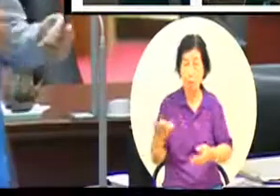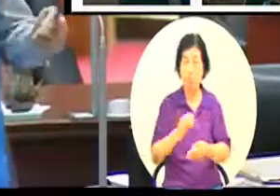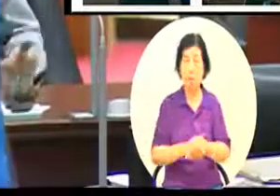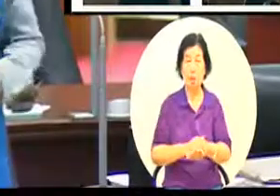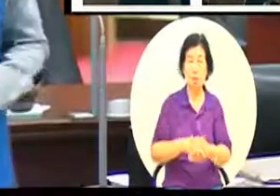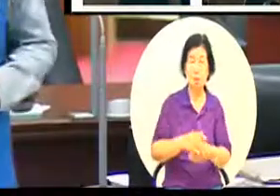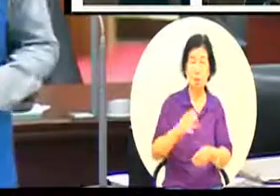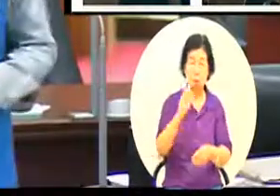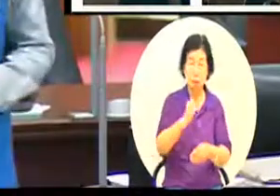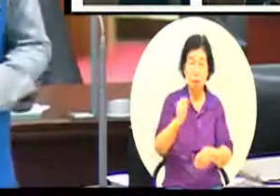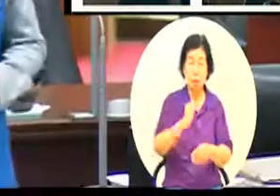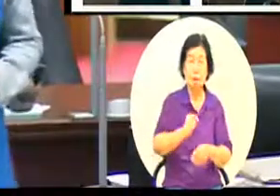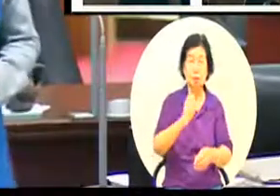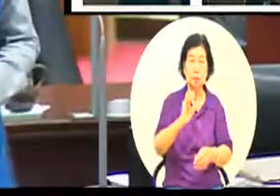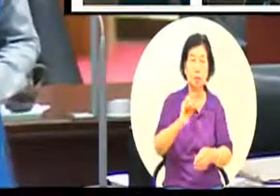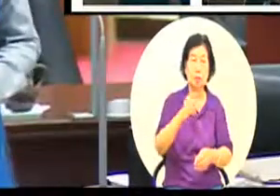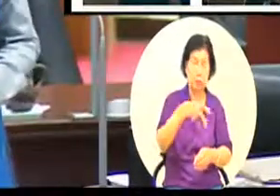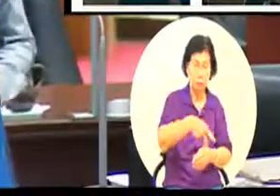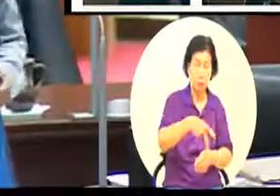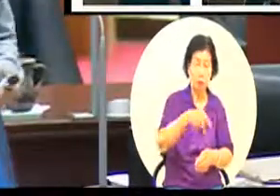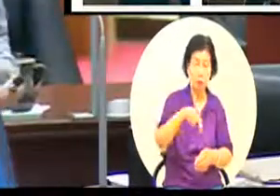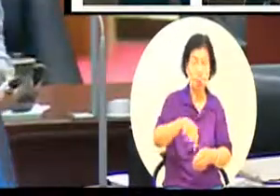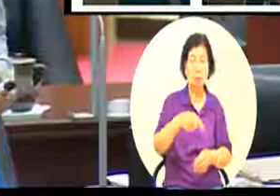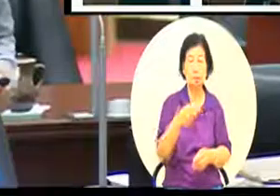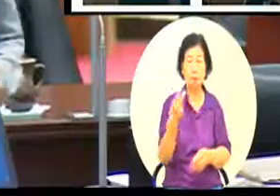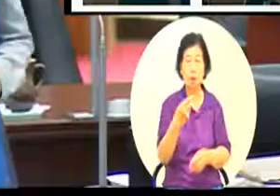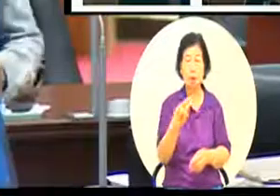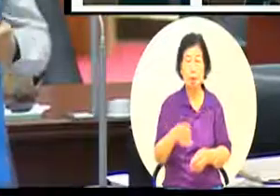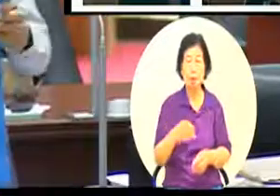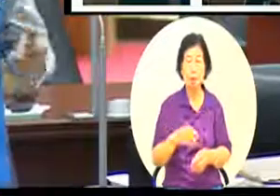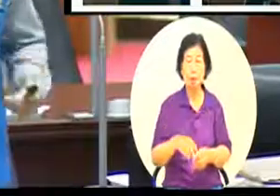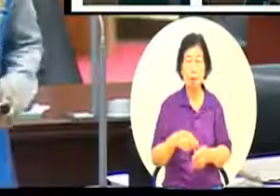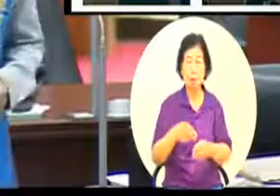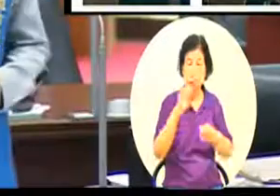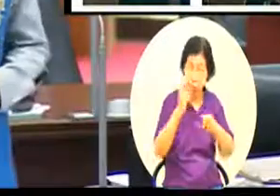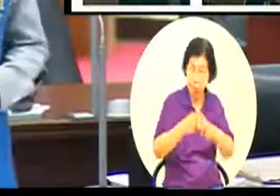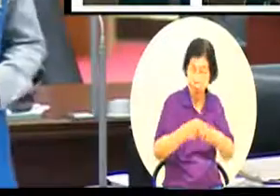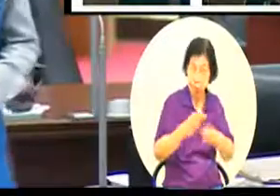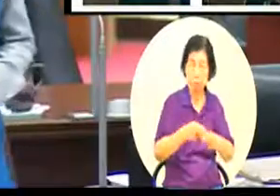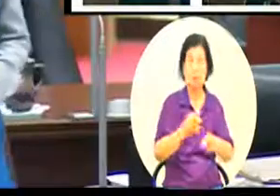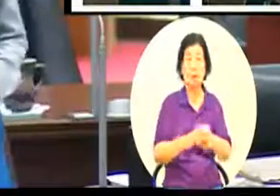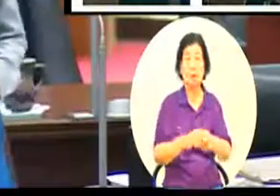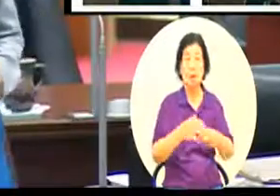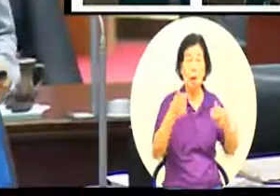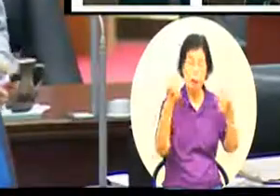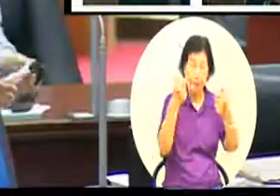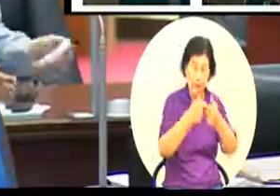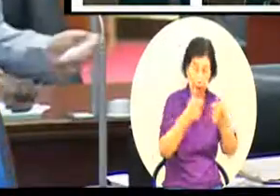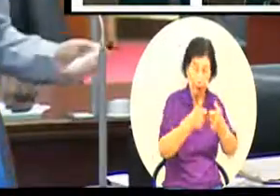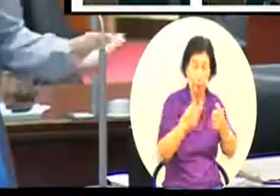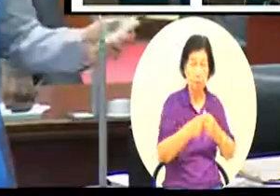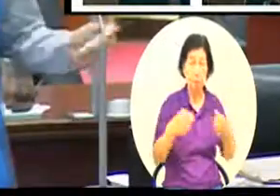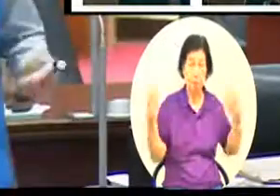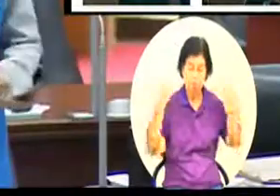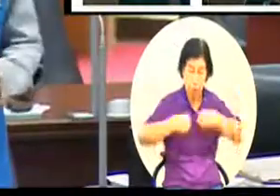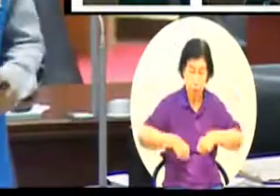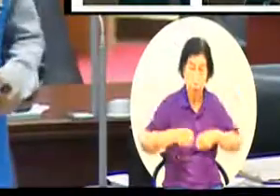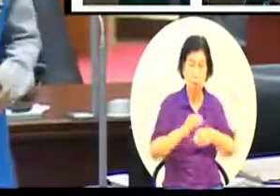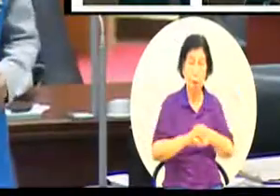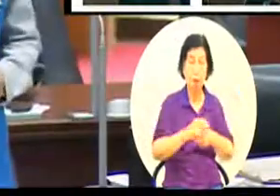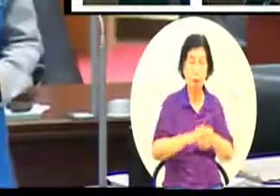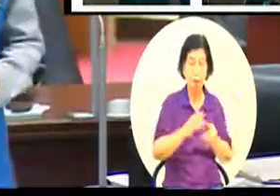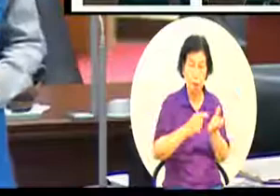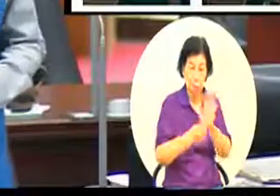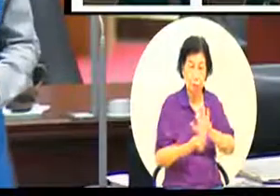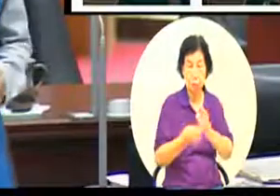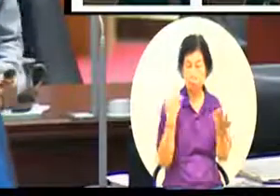他经过专业的一个训练啊，还有跟针对他完全的一个配备嘛。这是每一个捷运站都应该有的一